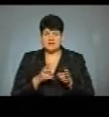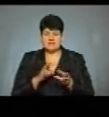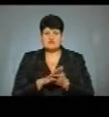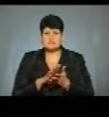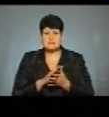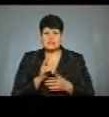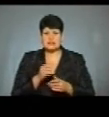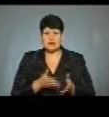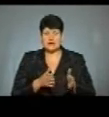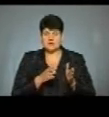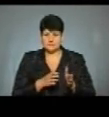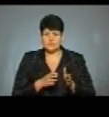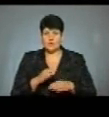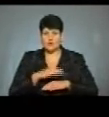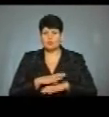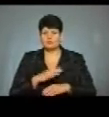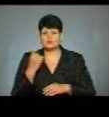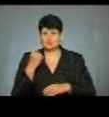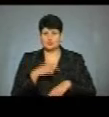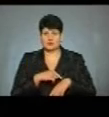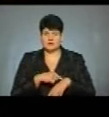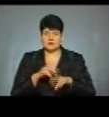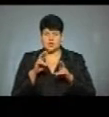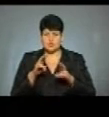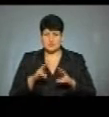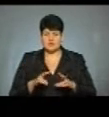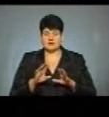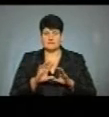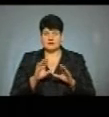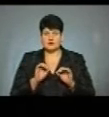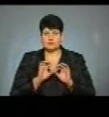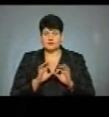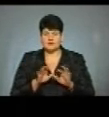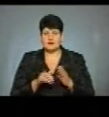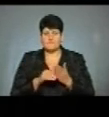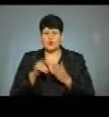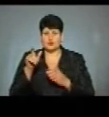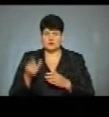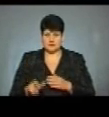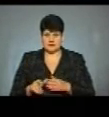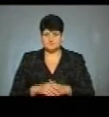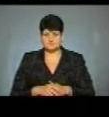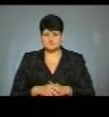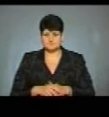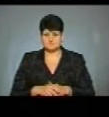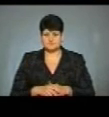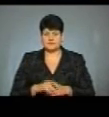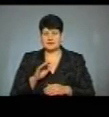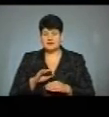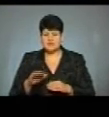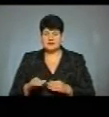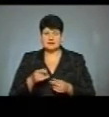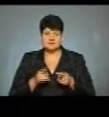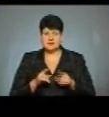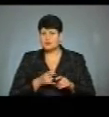смітник. Урок тривав годину, про теми, що розглядали, розповіла 20-річна волонтерка Юлія Беліченко. Діти насправді були